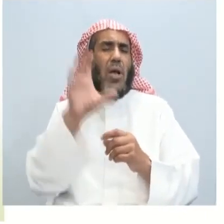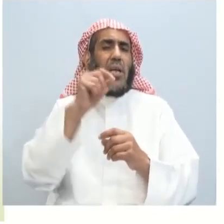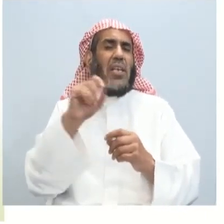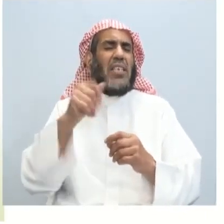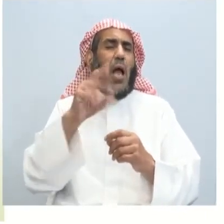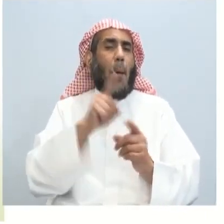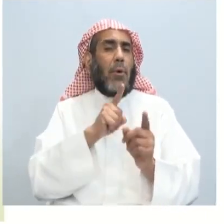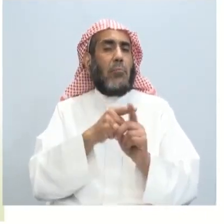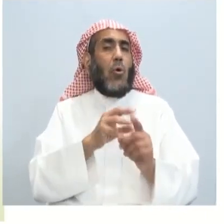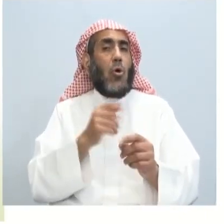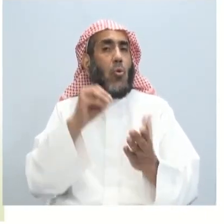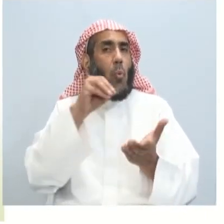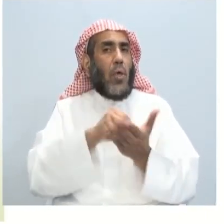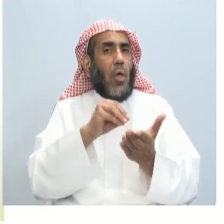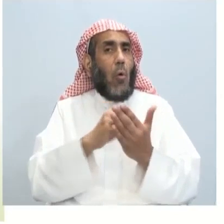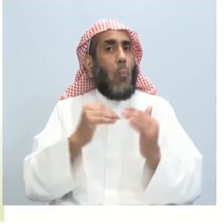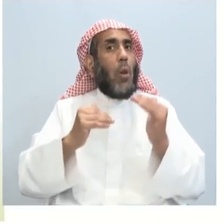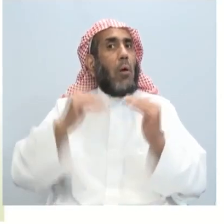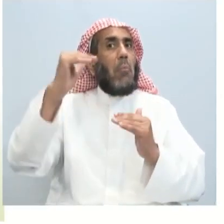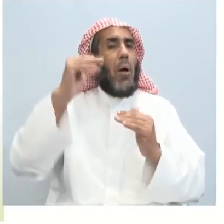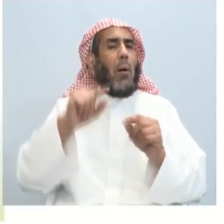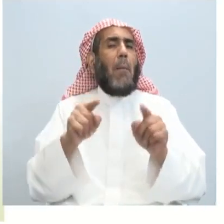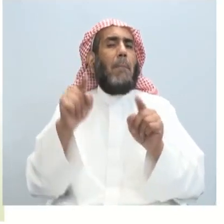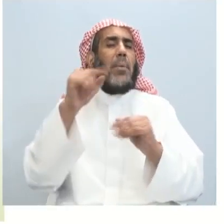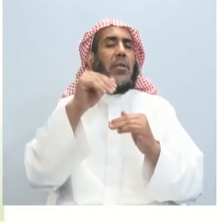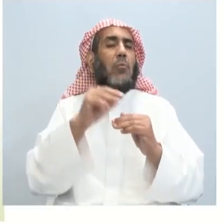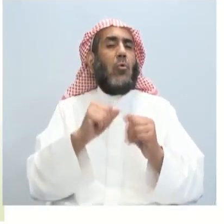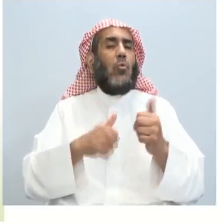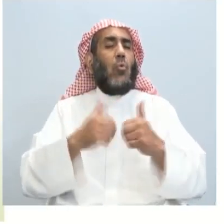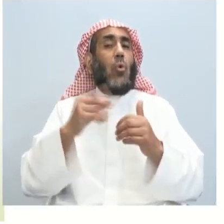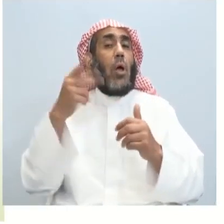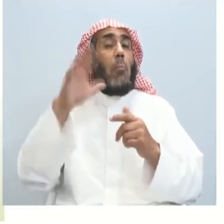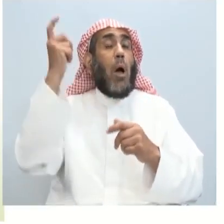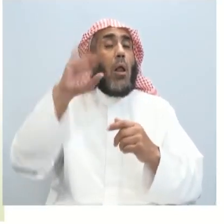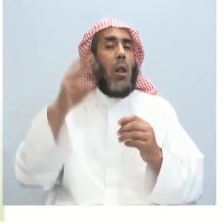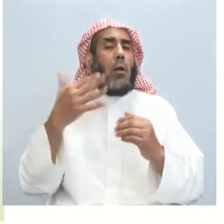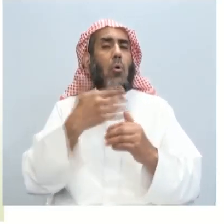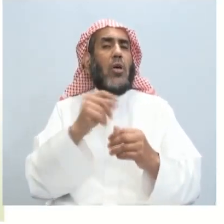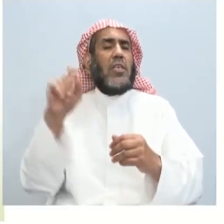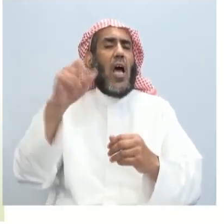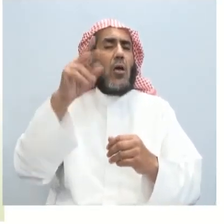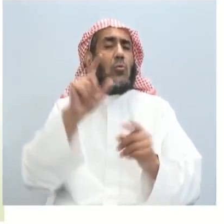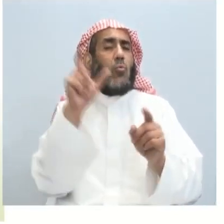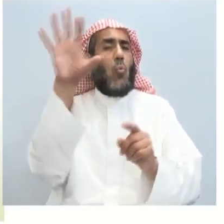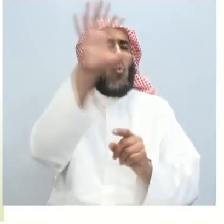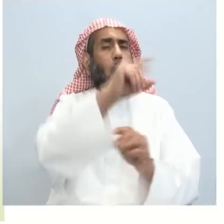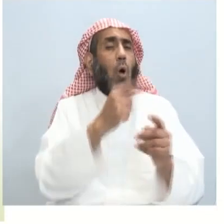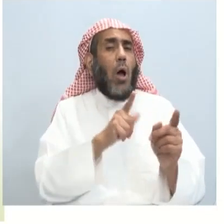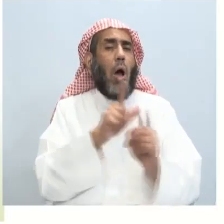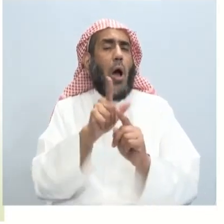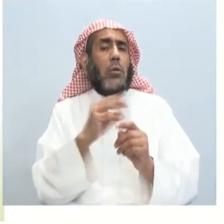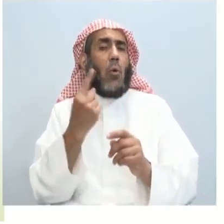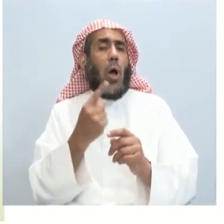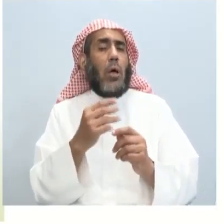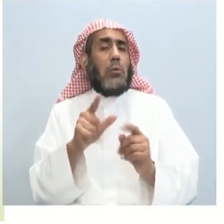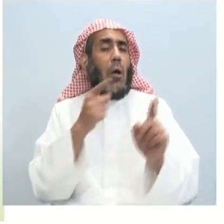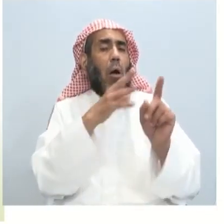جابر بن حيان اذ وضعه في القمه بالنسبه للعلماء العرب وانصف كذلك سارتون الذي عده احد